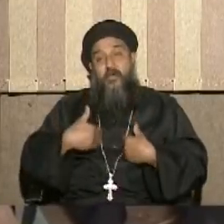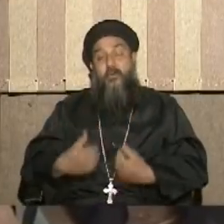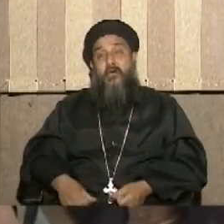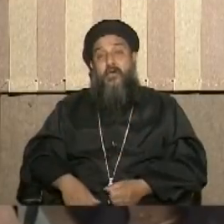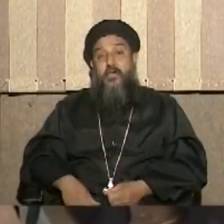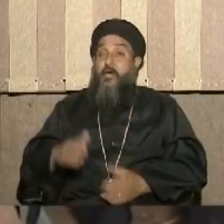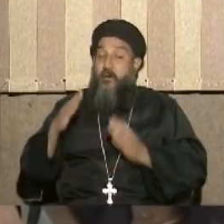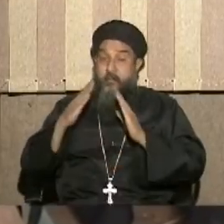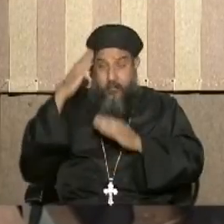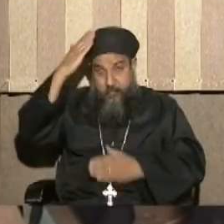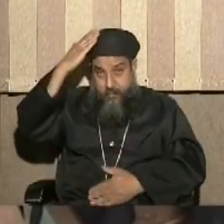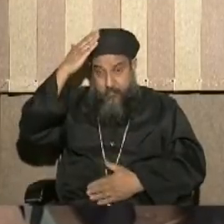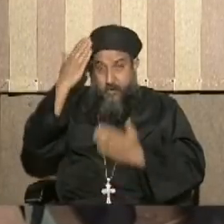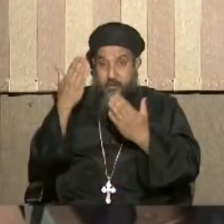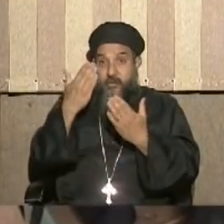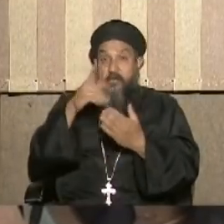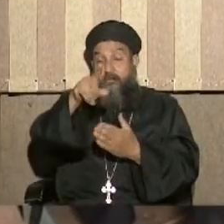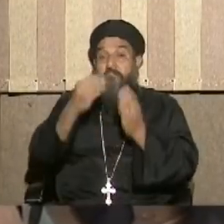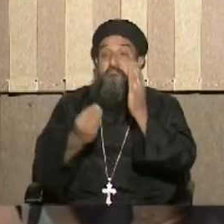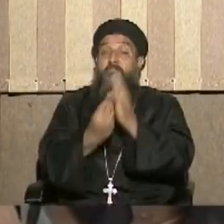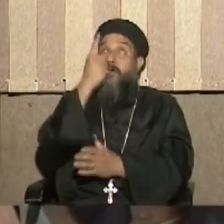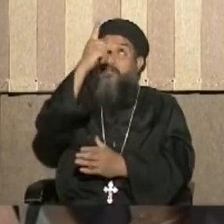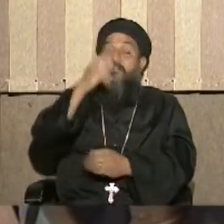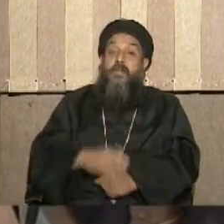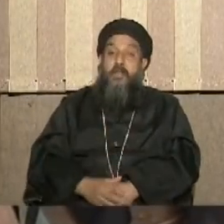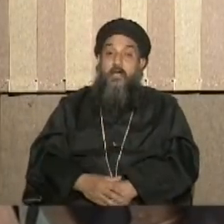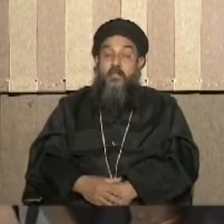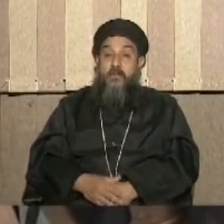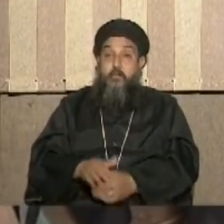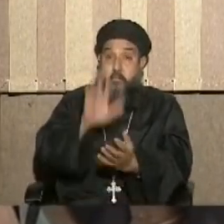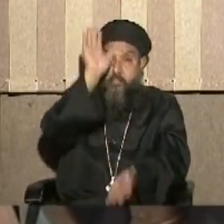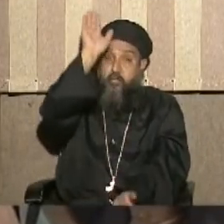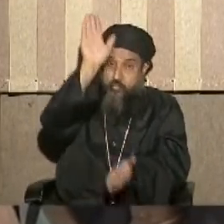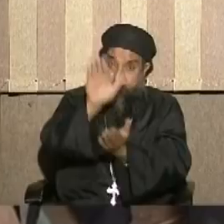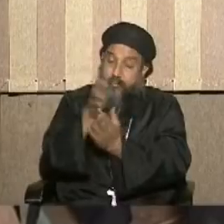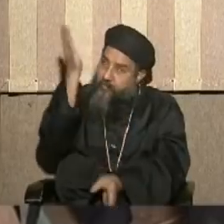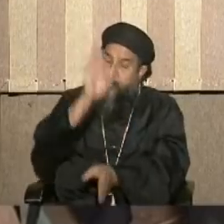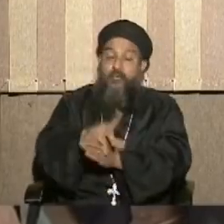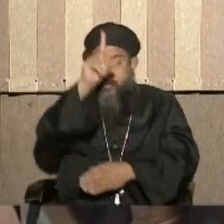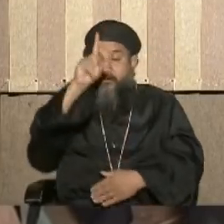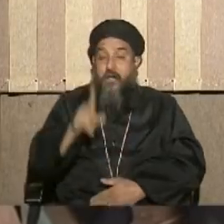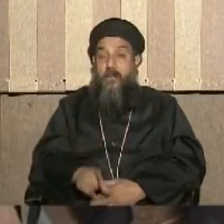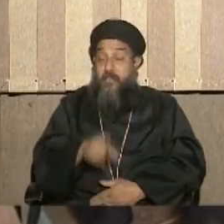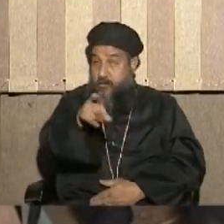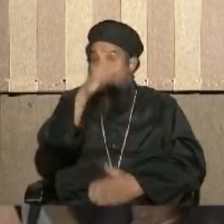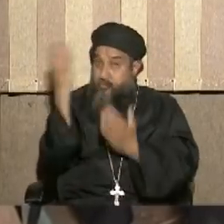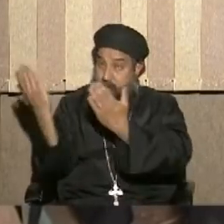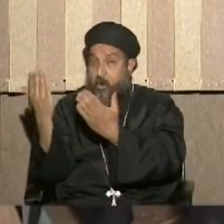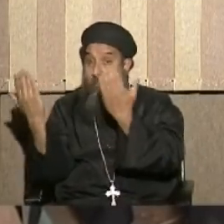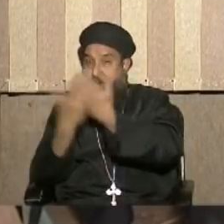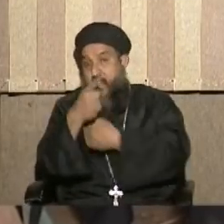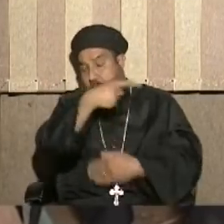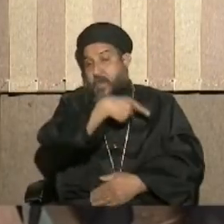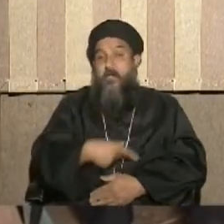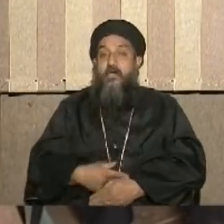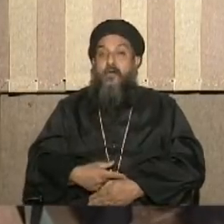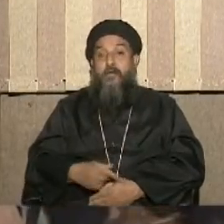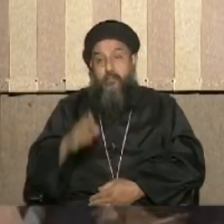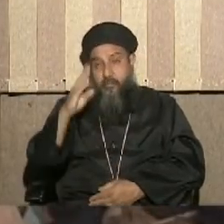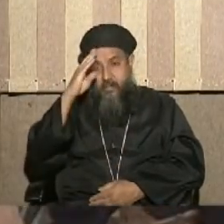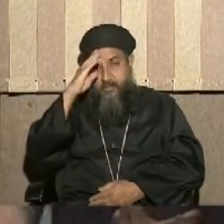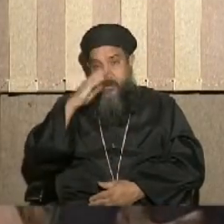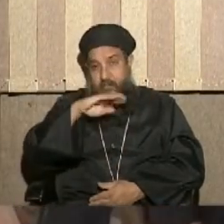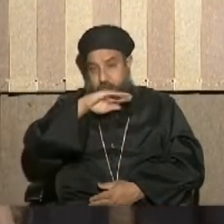ببركة صلواتكم هتحصل المعجزة. أرجوكم يا أبائي اذكروني أنا وأولادي وذكرتي في صلواتكم. صلواتك